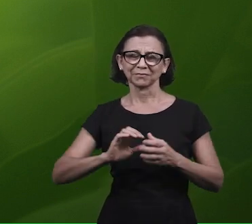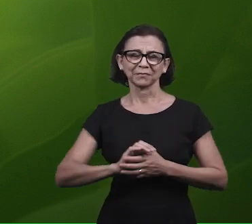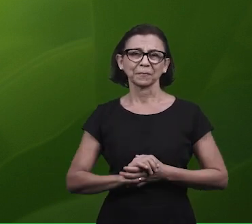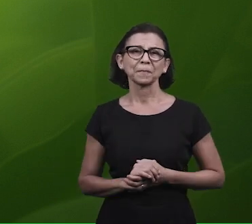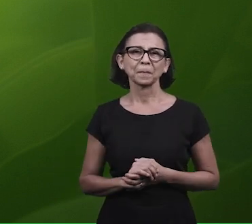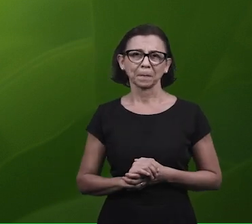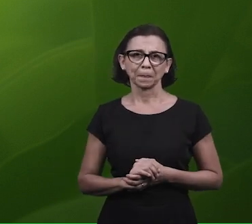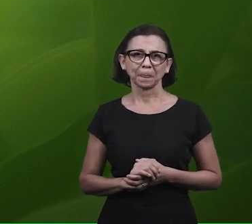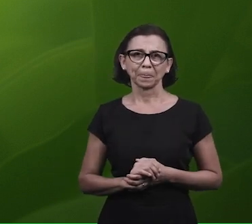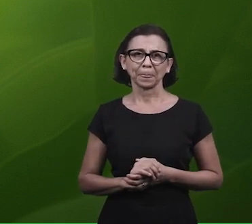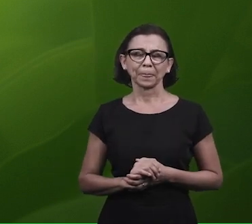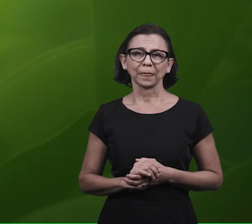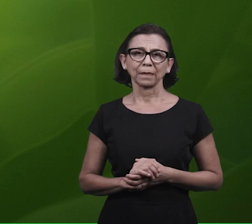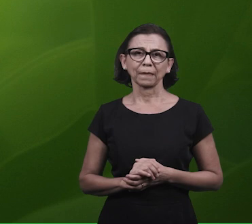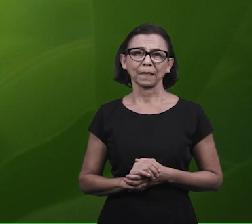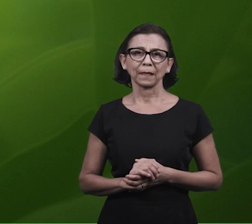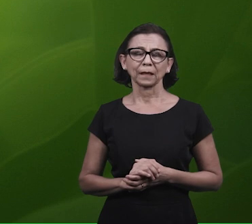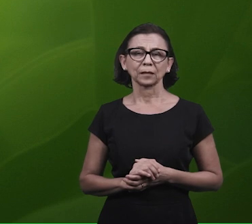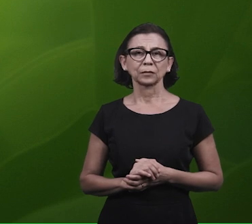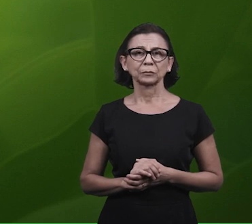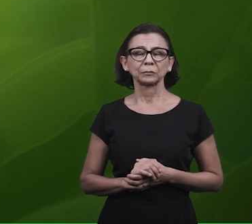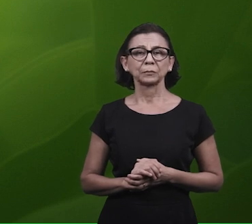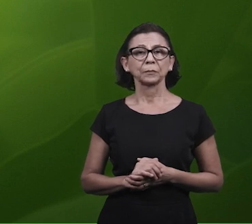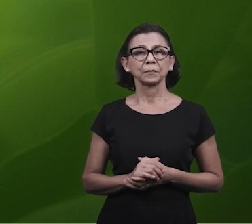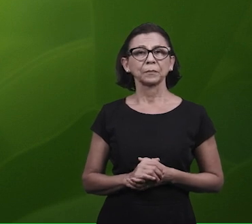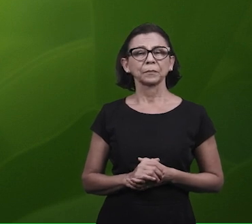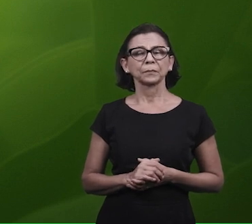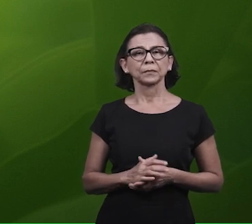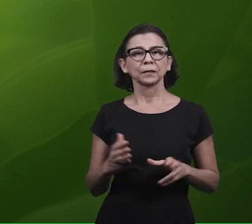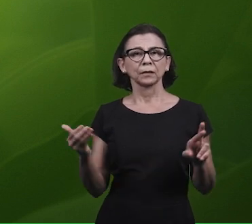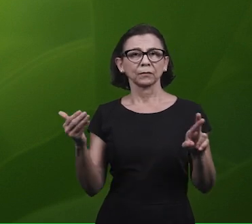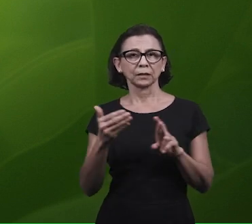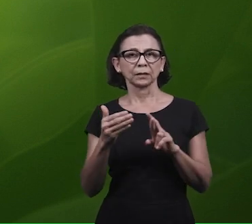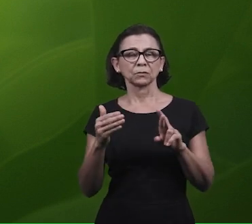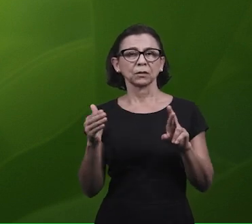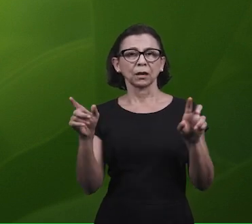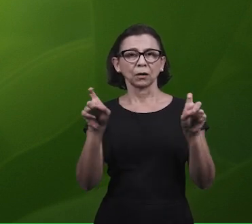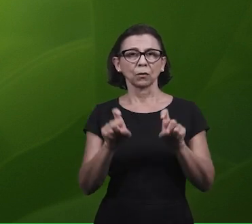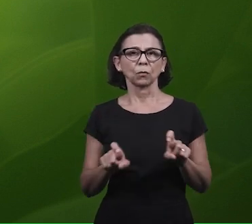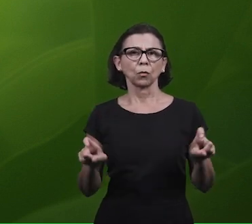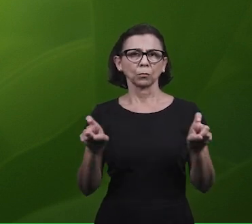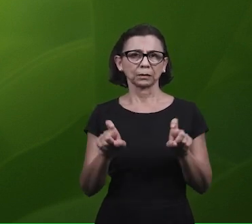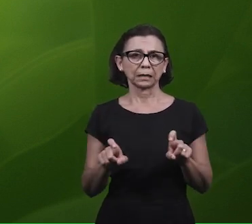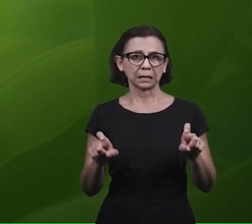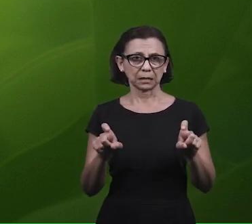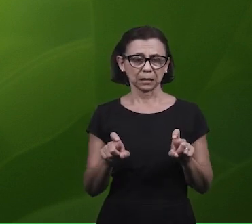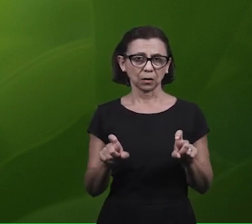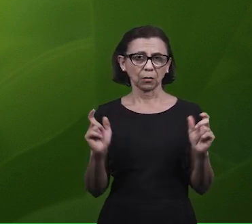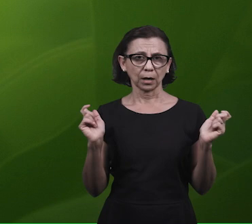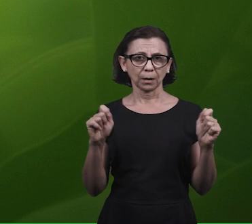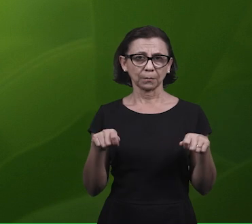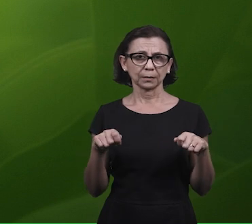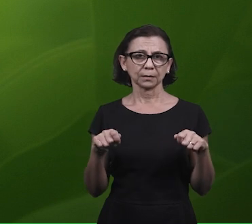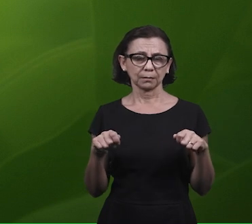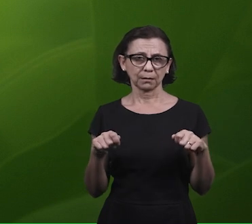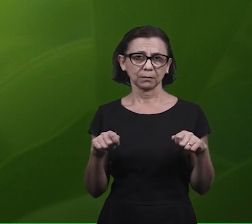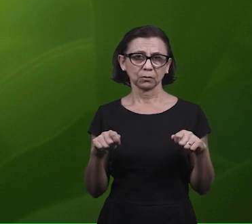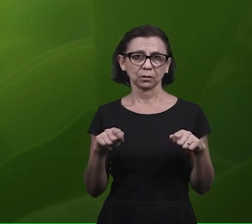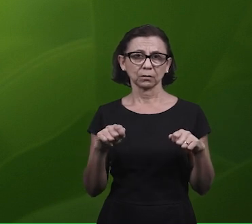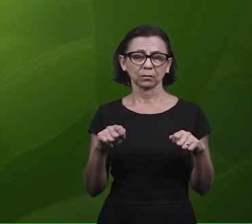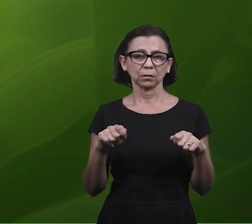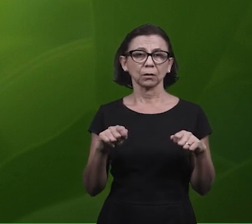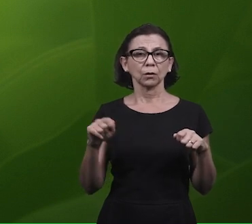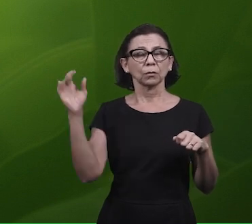assujettie à des failles et ne présente pas les limitations des 4 mesures par rapport à la computation, c'est-à-dire la